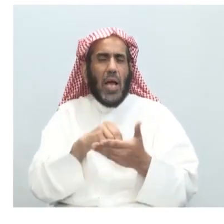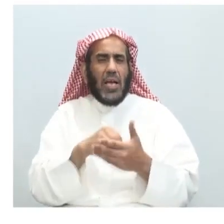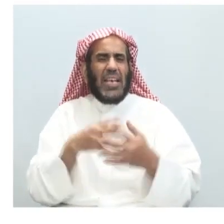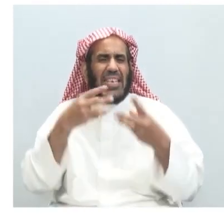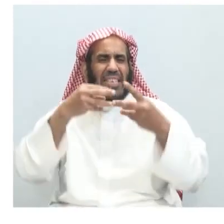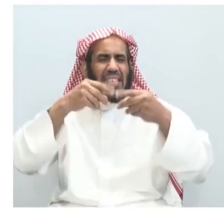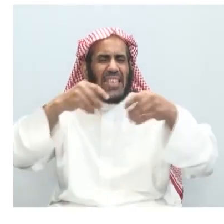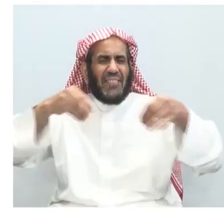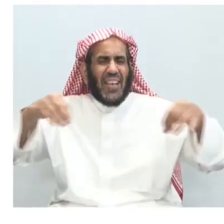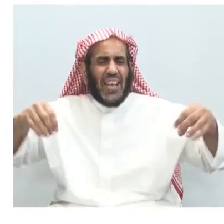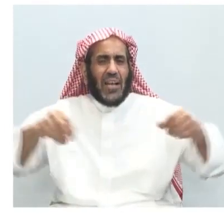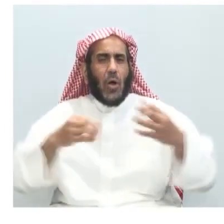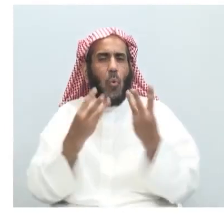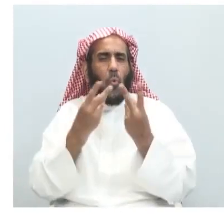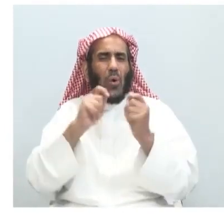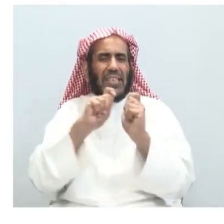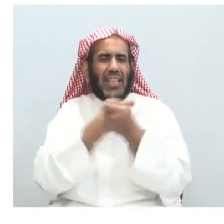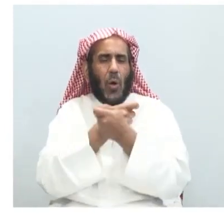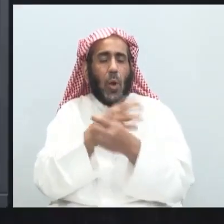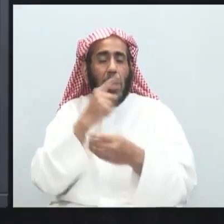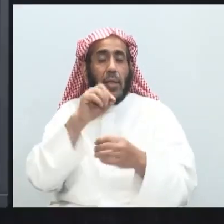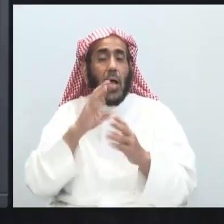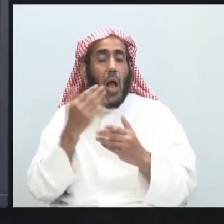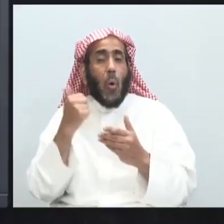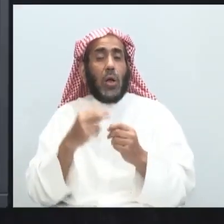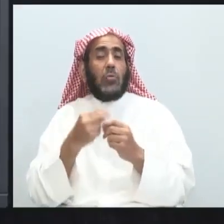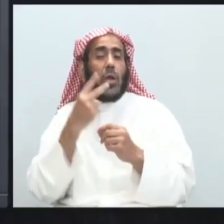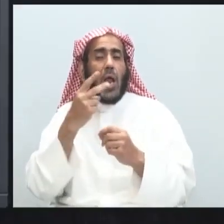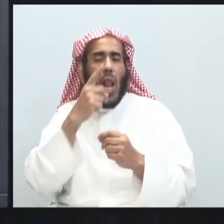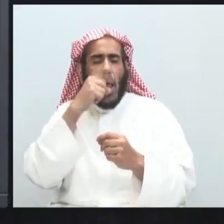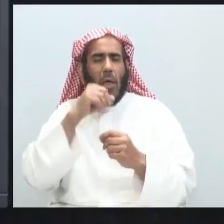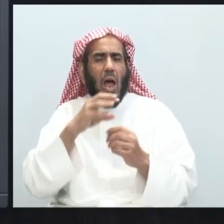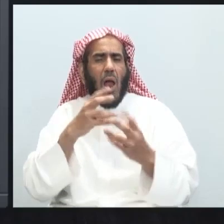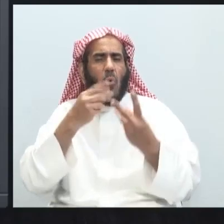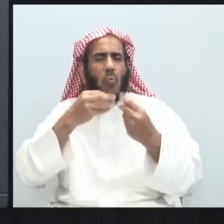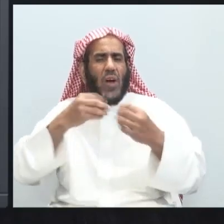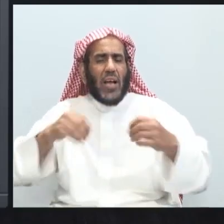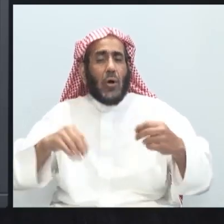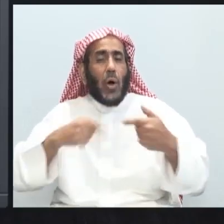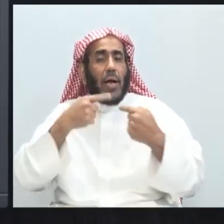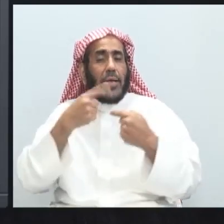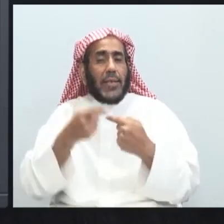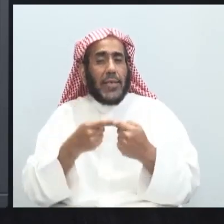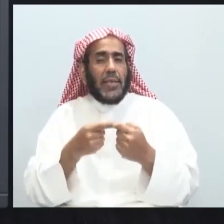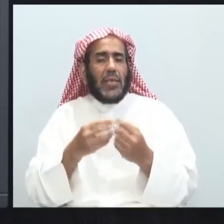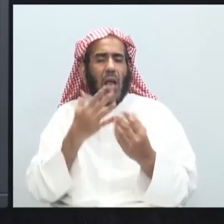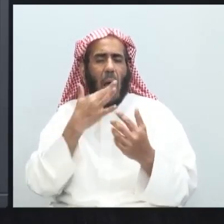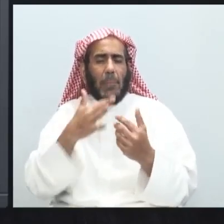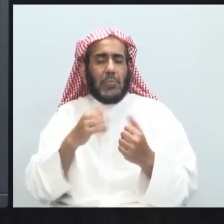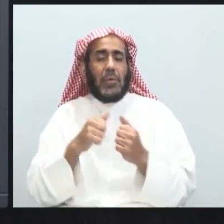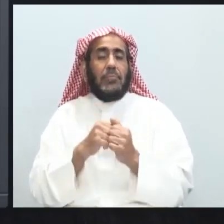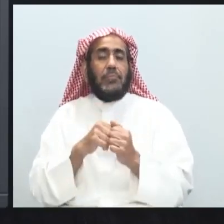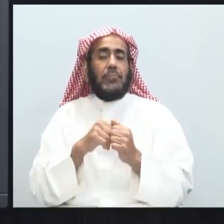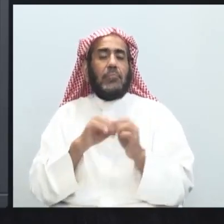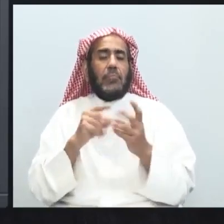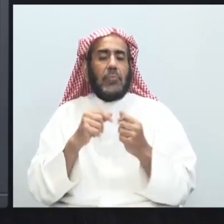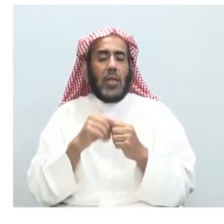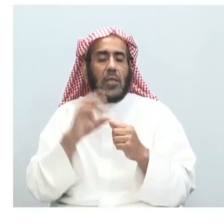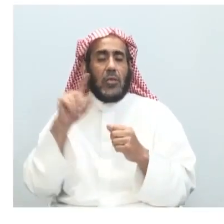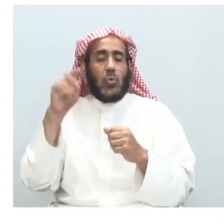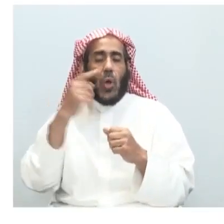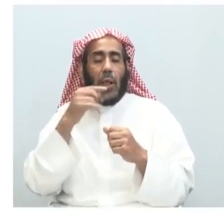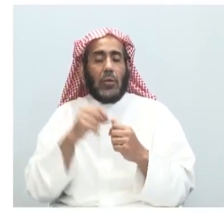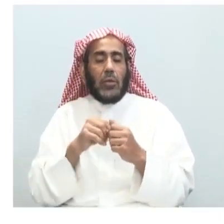تتفكك وتتحول اذن هي كانت ثنائيه لابد ان افككها الى شيء ابسط منها اللي هي